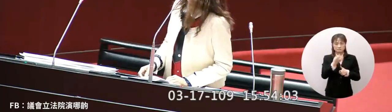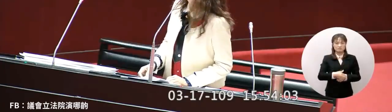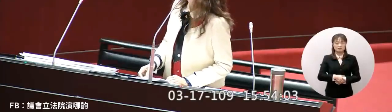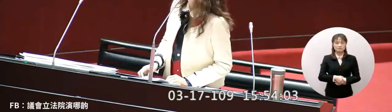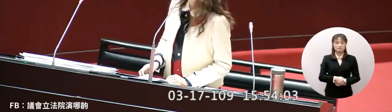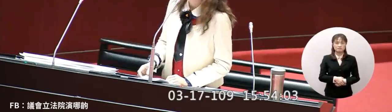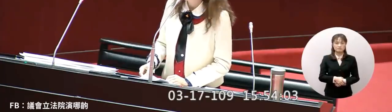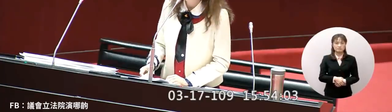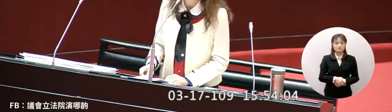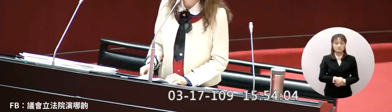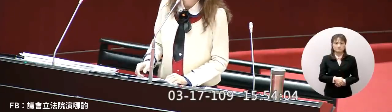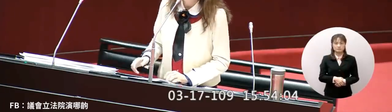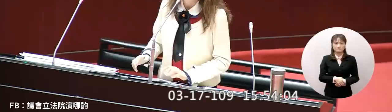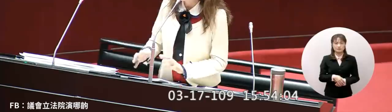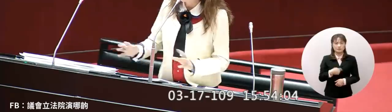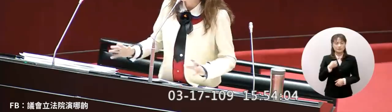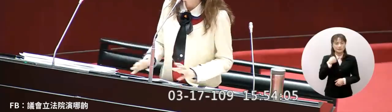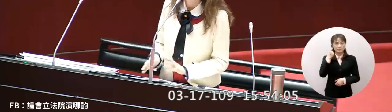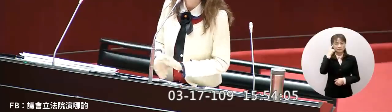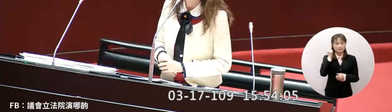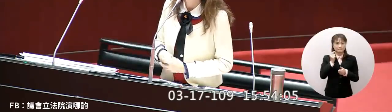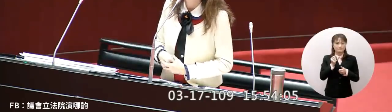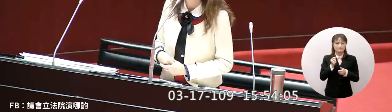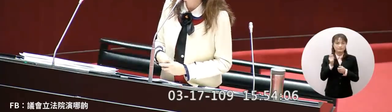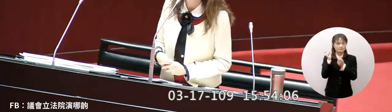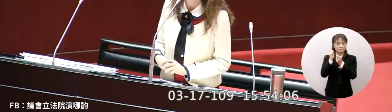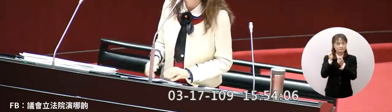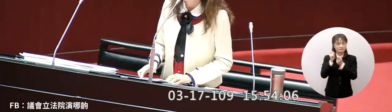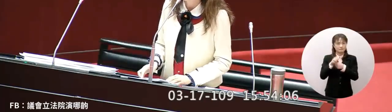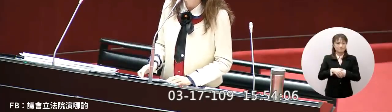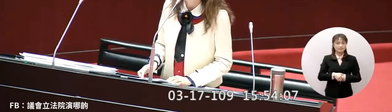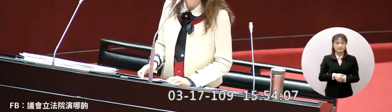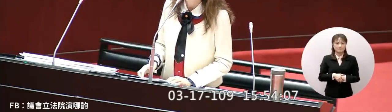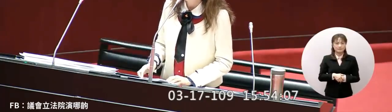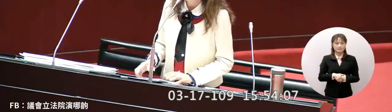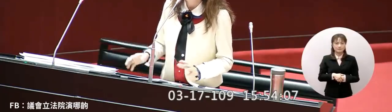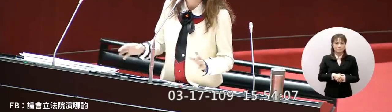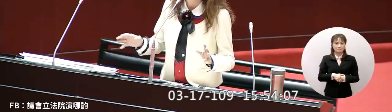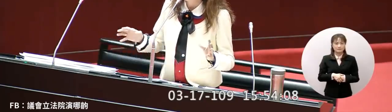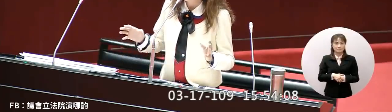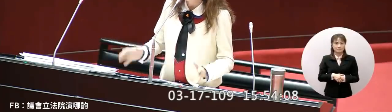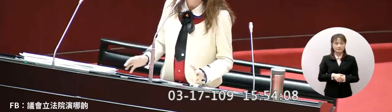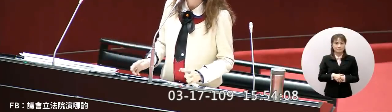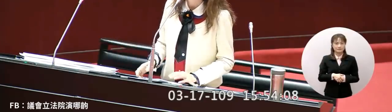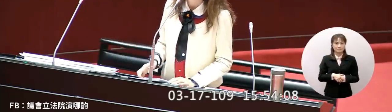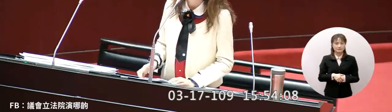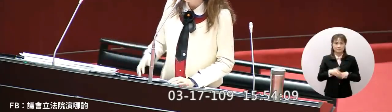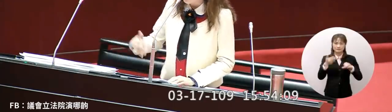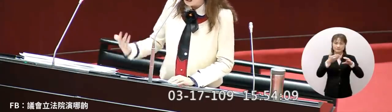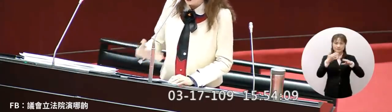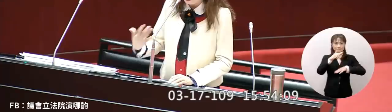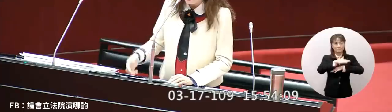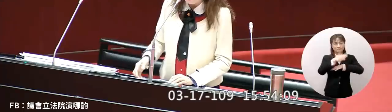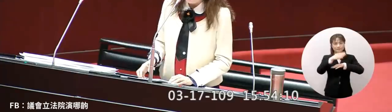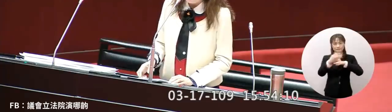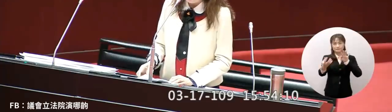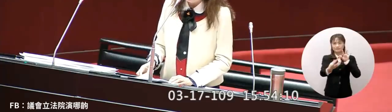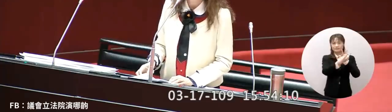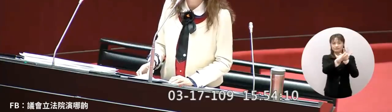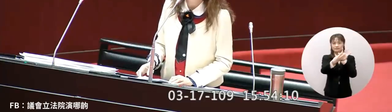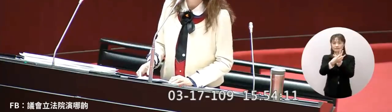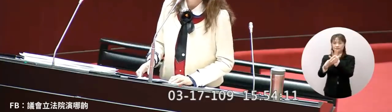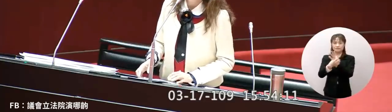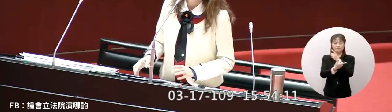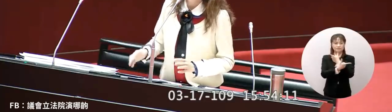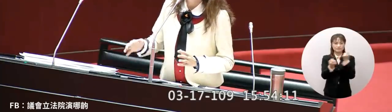一页。我想在这一阵子的很多的这个媒体的这个头条，